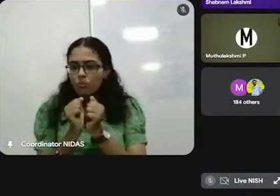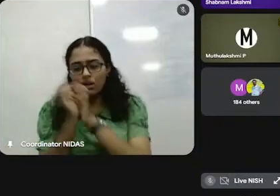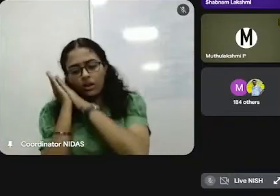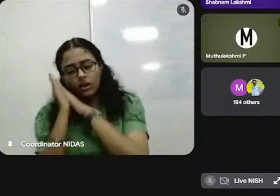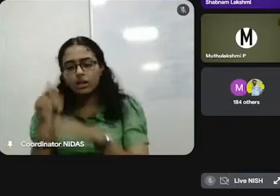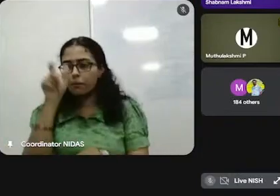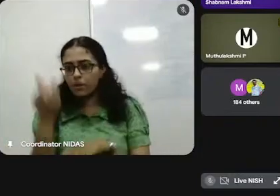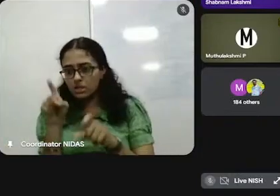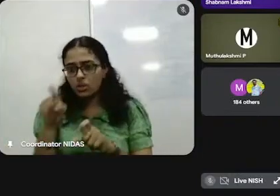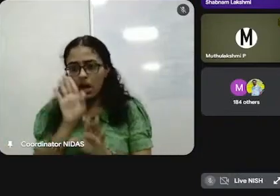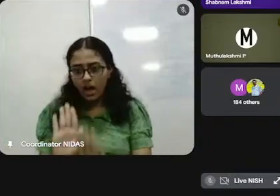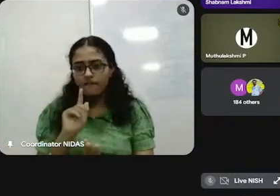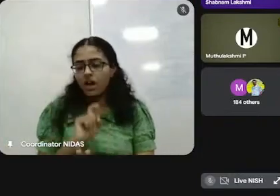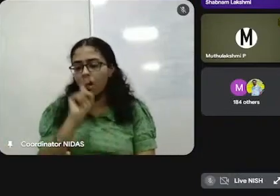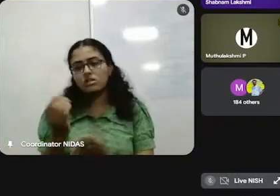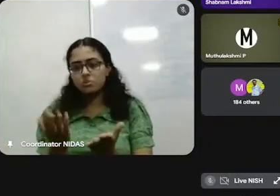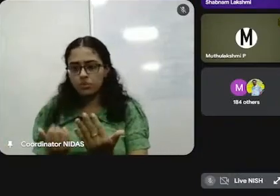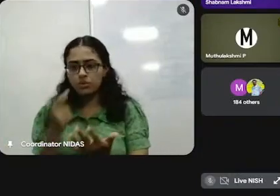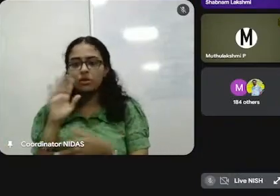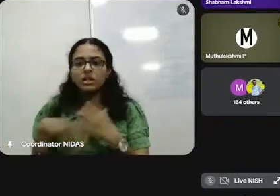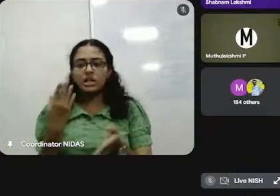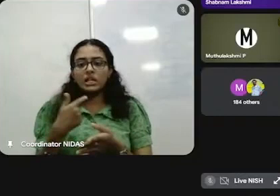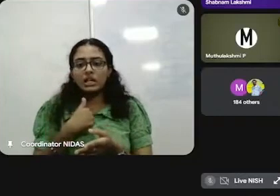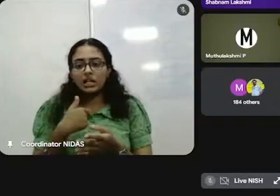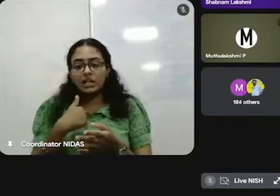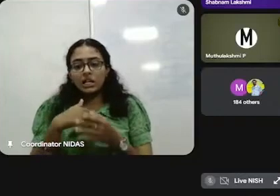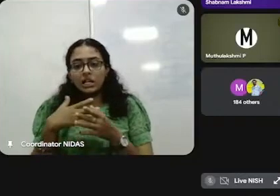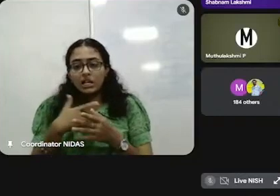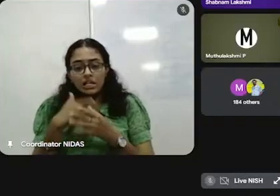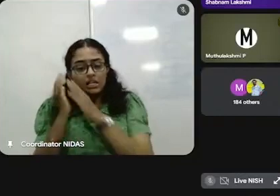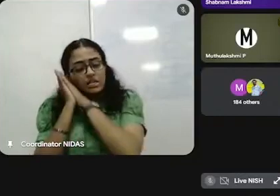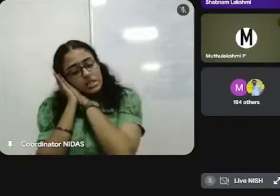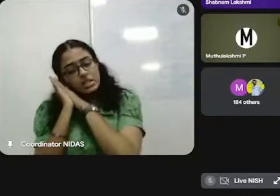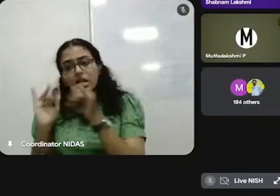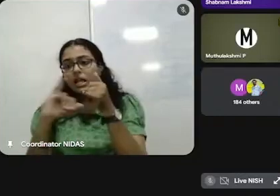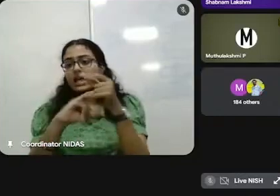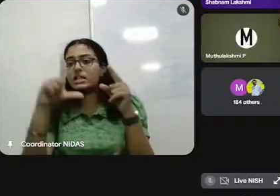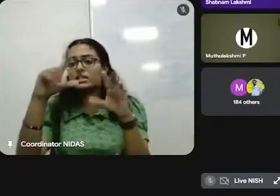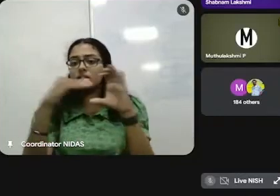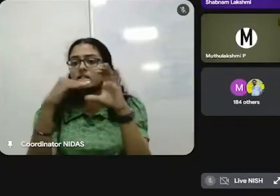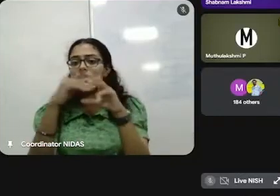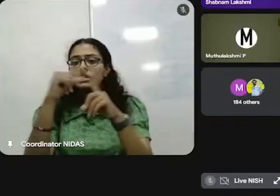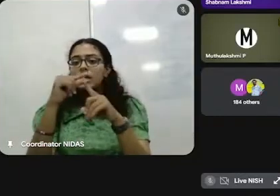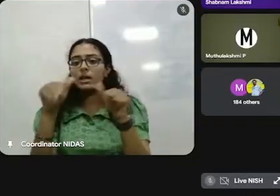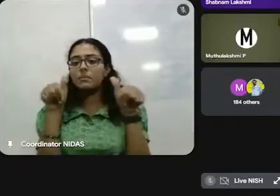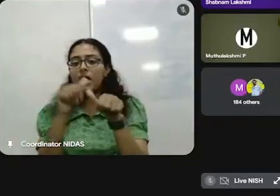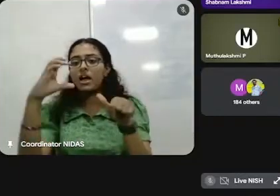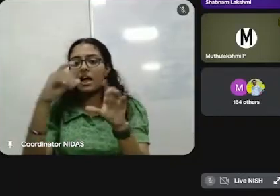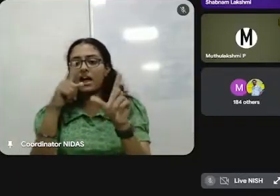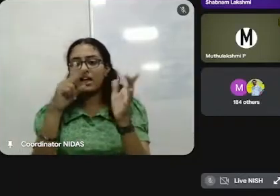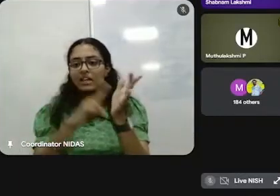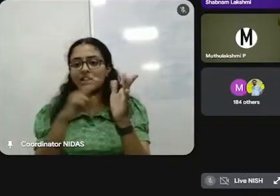ചെയ്യണം. കൂർക്കം വലി ഉണ്ടെങ്കിൽ തന്നെ ചിലപ്പോൾ നമ്മൾ സ്ലീപ്പ് ആപ്നിയ എന്ന് പറഞ്ഞൊരു കണ്ടീഷൻ ഉണ്ട്. കാരണം നമ്മുടെ ഉറക്കത്തില്